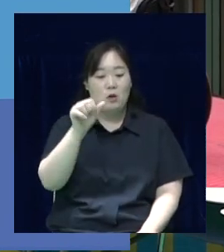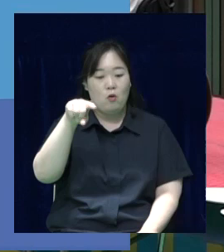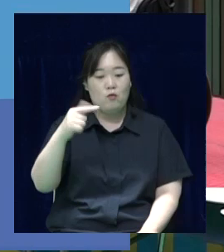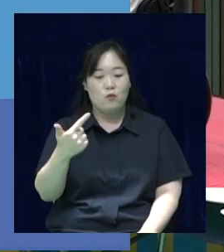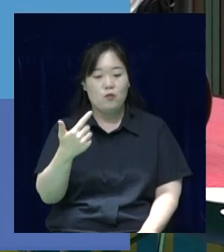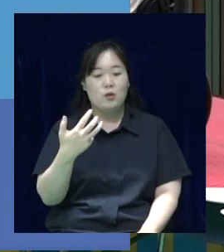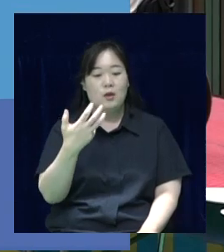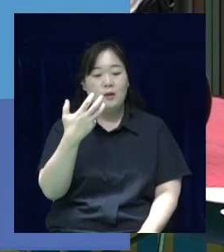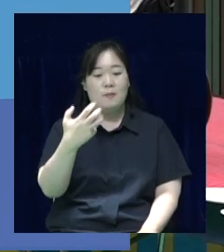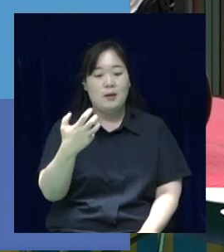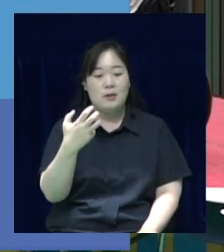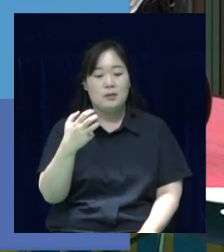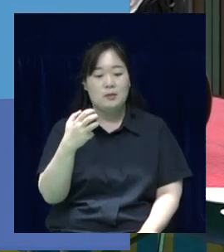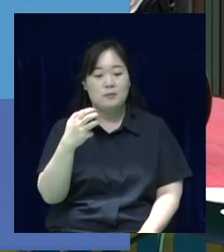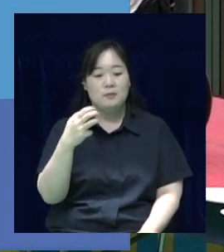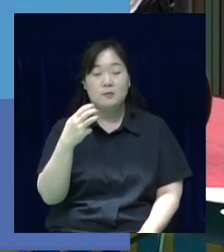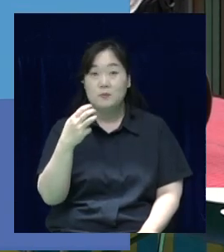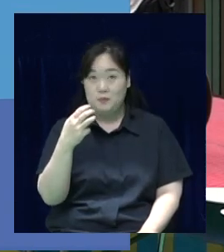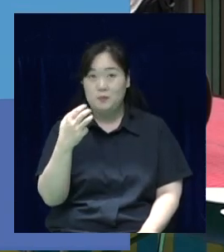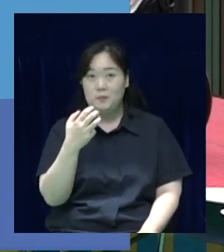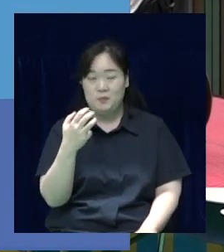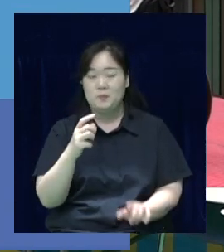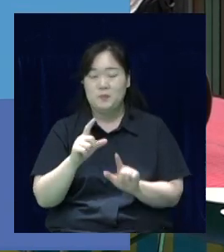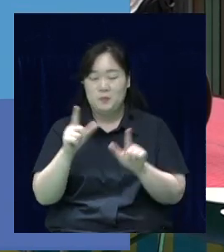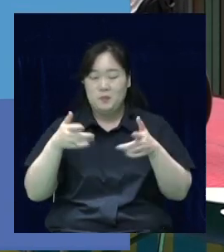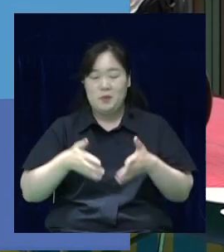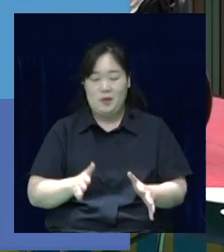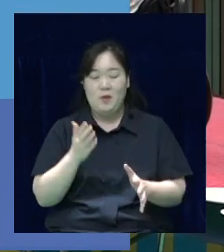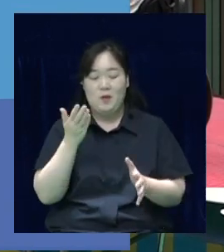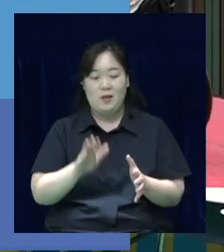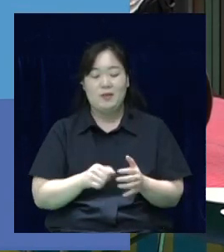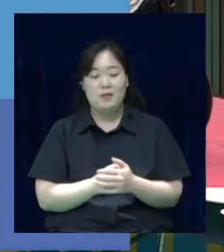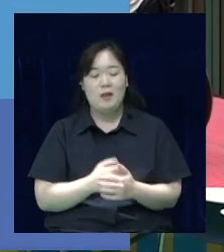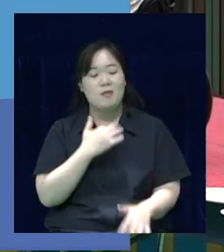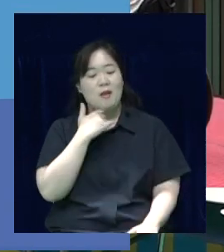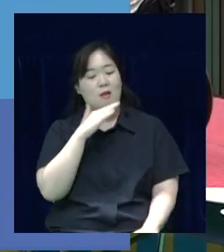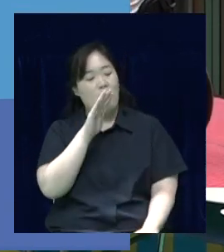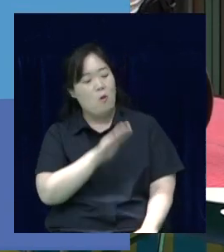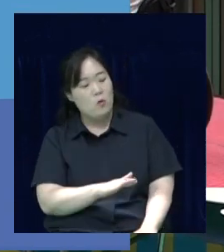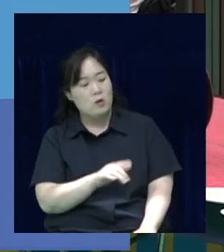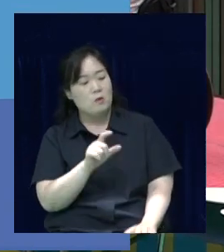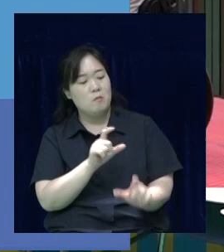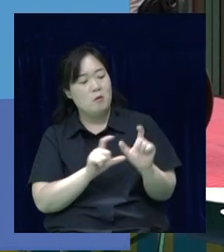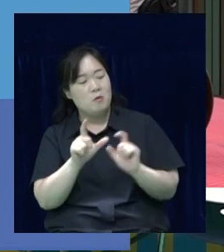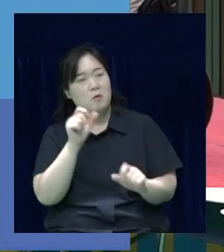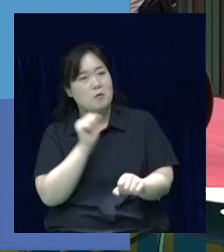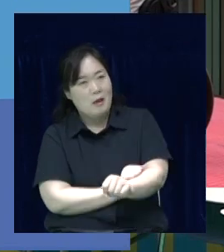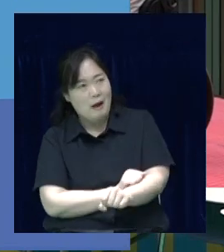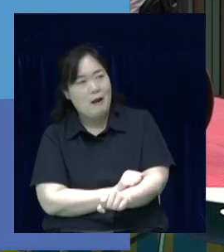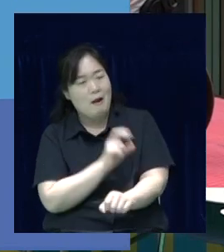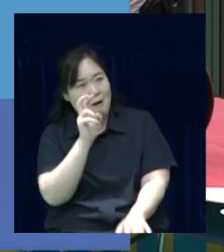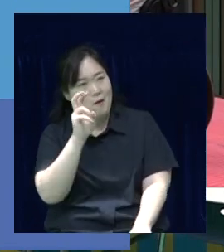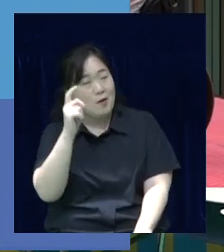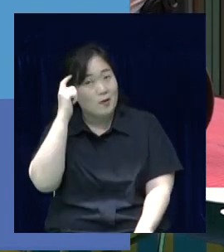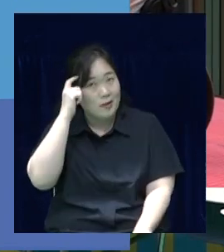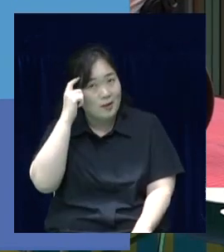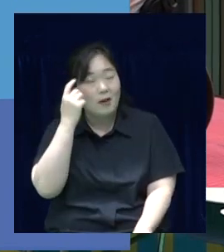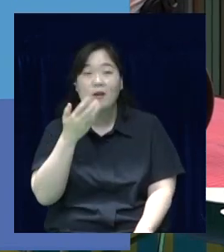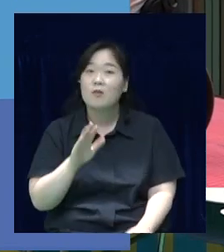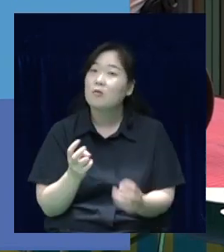사실 좀 이렇게 생각할 수도 있을 것 같아요. 보시는 일반 분들의 입장에서는 예. 나이가 어리면 더 잘하지 않을까라는 네, 생각도 네. 들 수 있을 것 같은데 네.